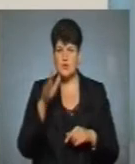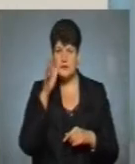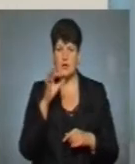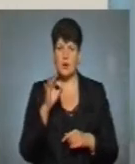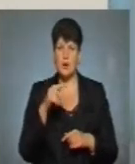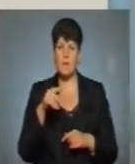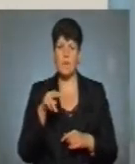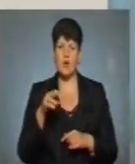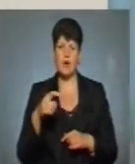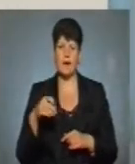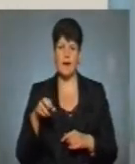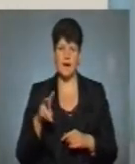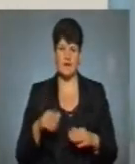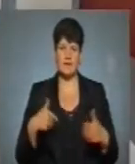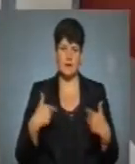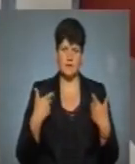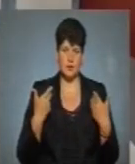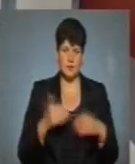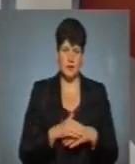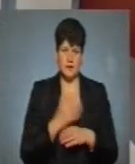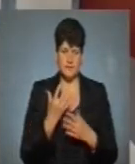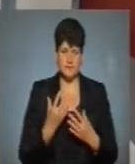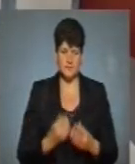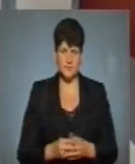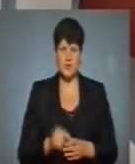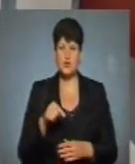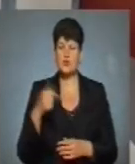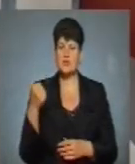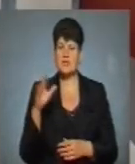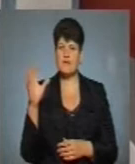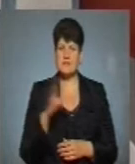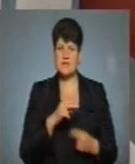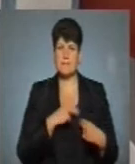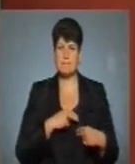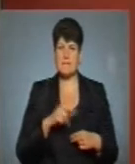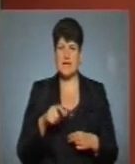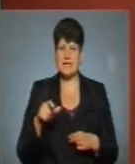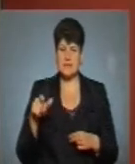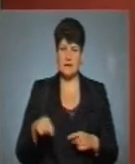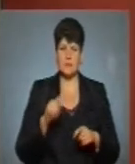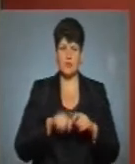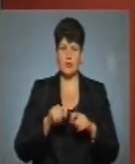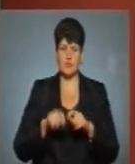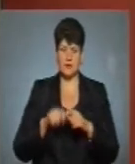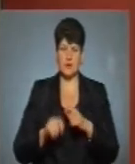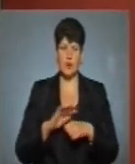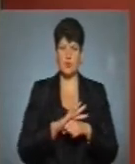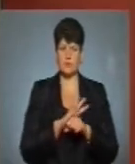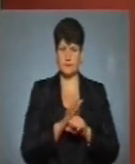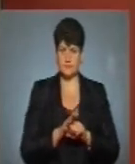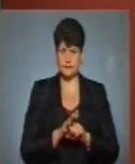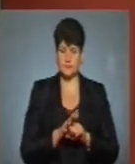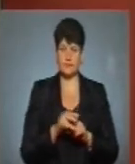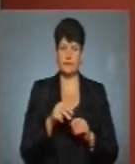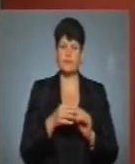Вітаю вас. Доброго дня. Цього тижня усіх працівників дошкільних навчальних закладів протестували на